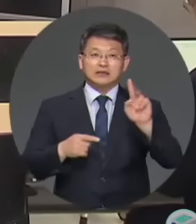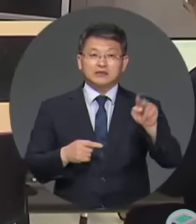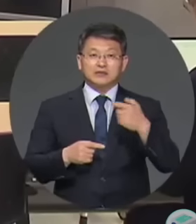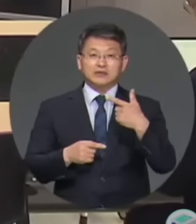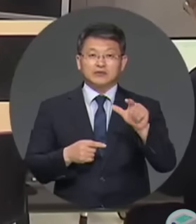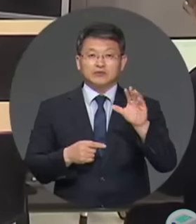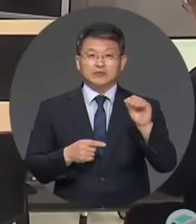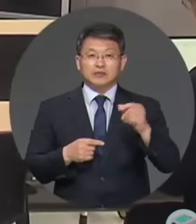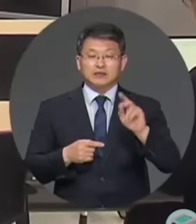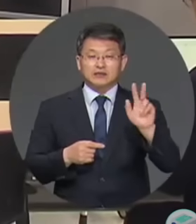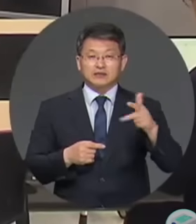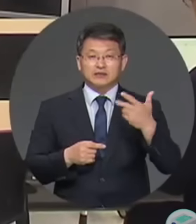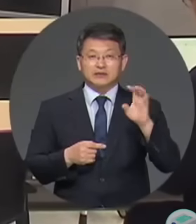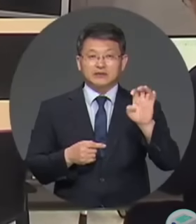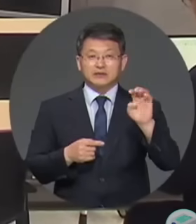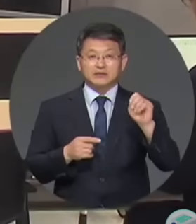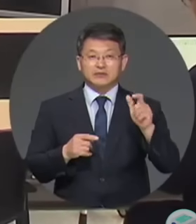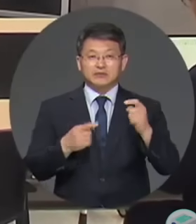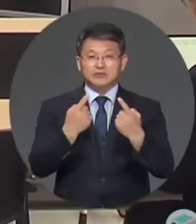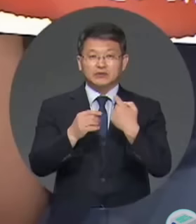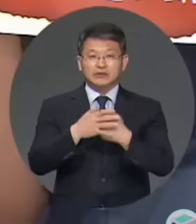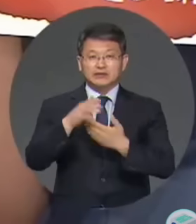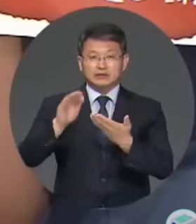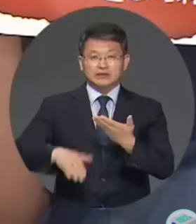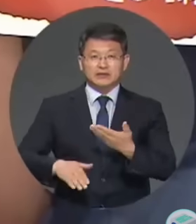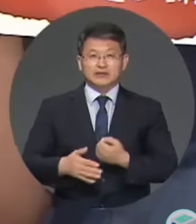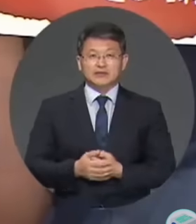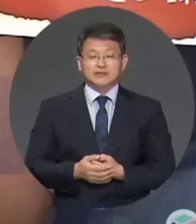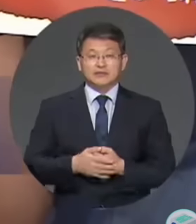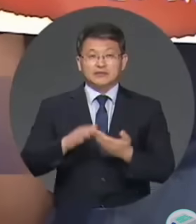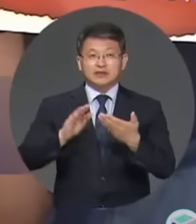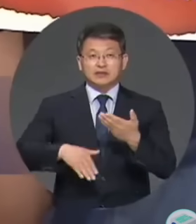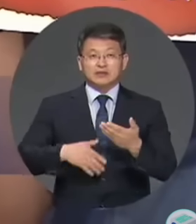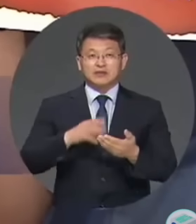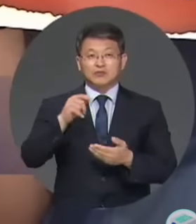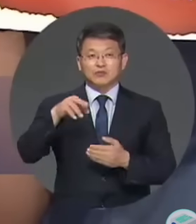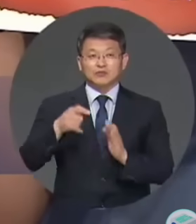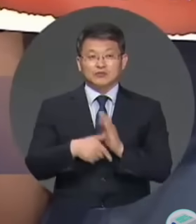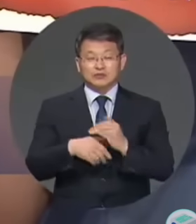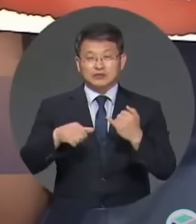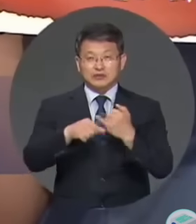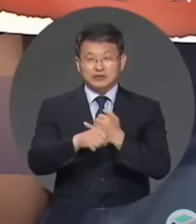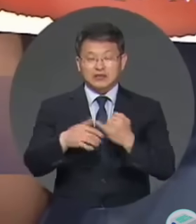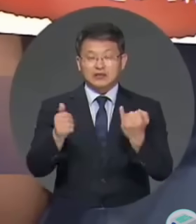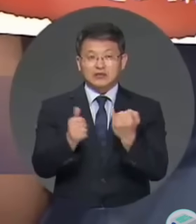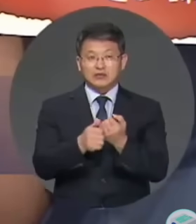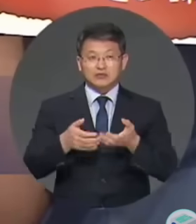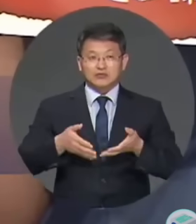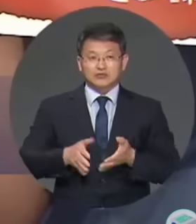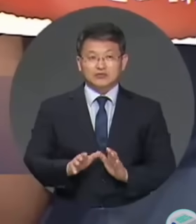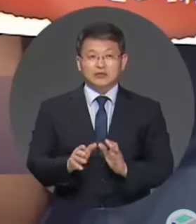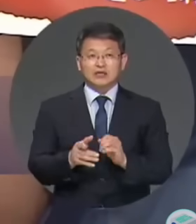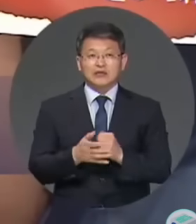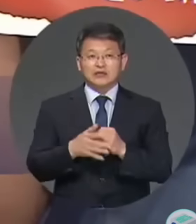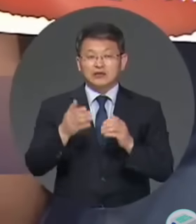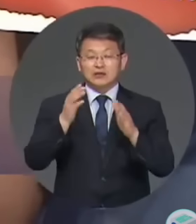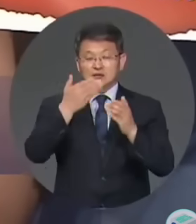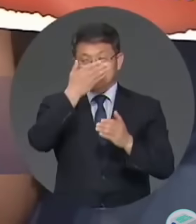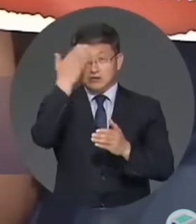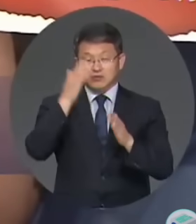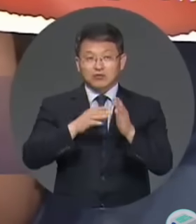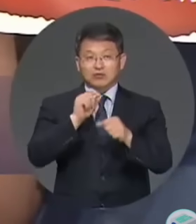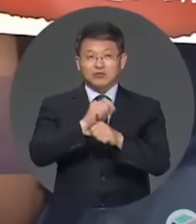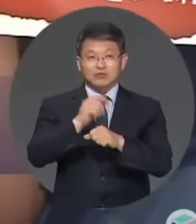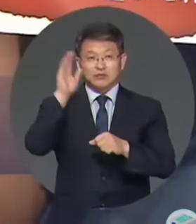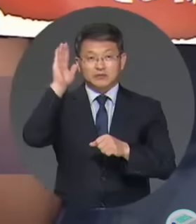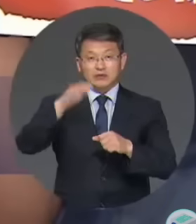206만 740원보다 적습니다. 낮은 보수는 연애, 결혼, 출산 등 청년 공무원의 미래를